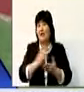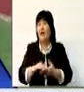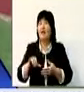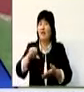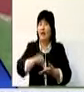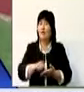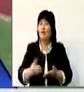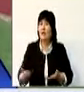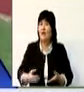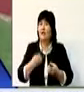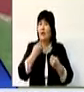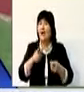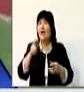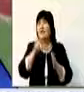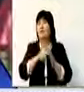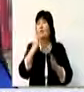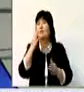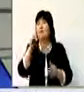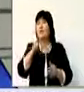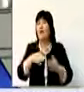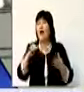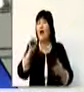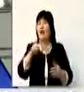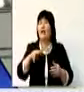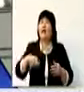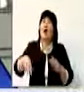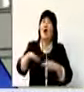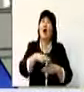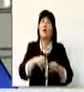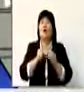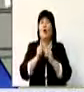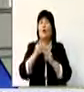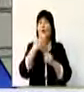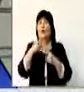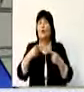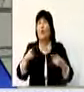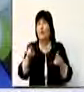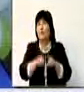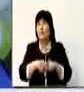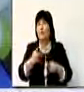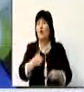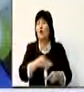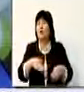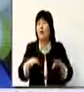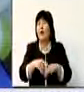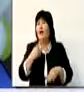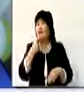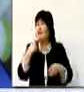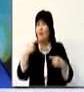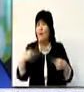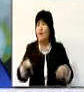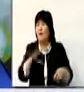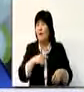тәтті күн кешуде. Ал 75 мыңнан астам халқы бар арал ауданында 11 ұлттың өкілі бар. Жүз басқа болса да жүрегі бір, тілі басқа болса